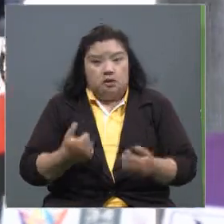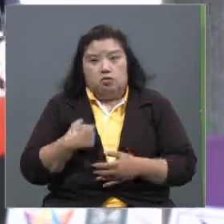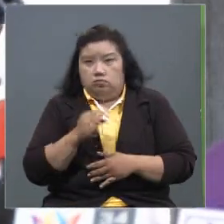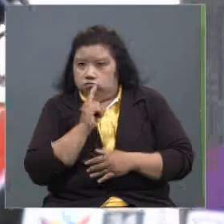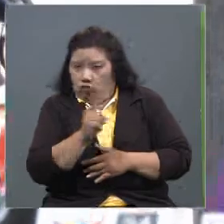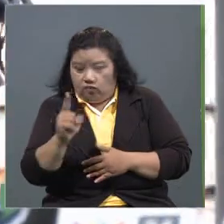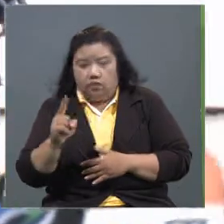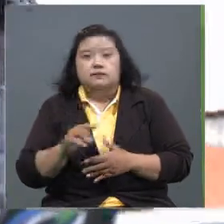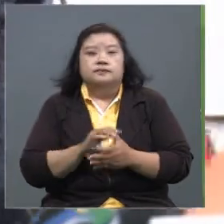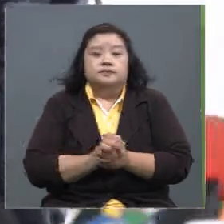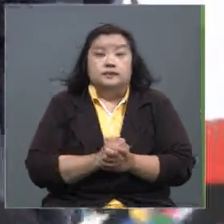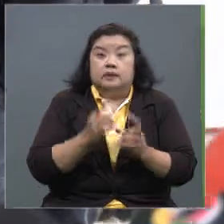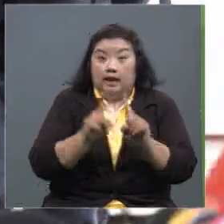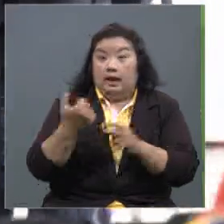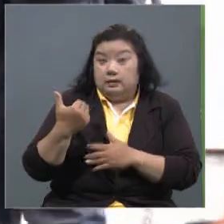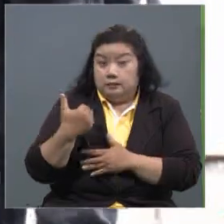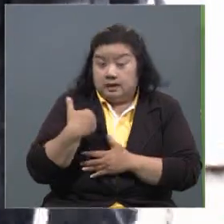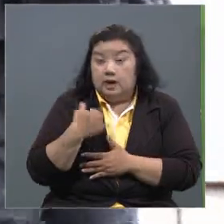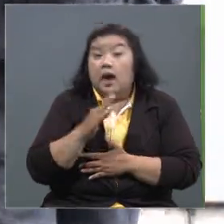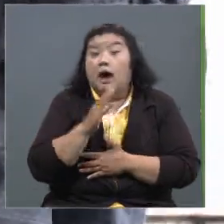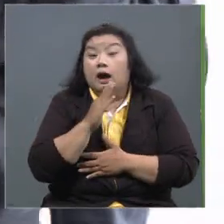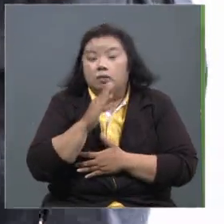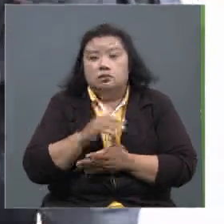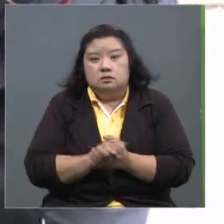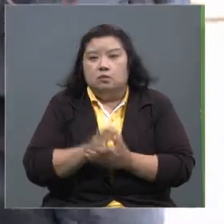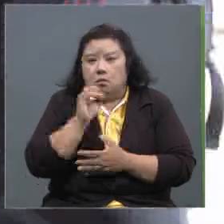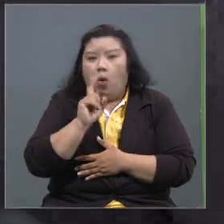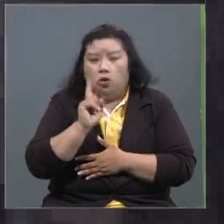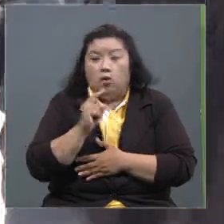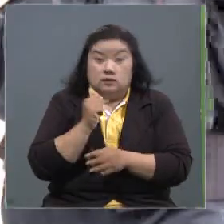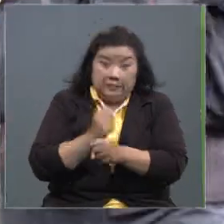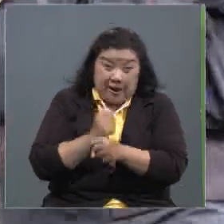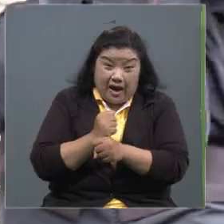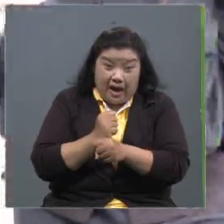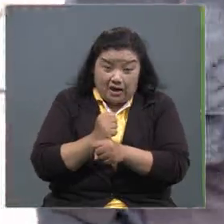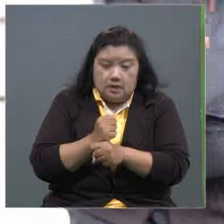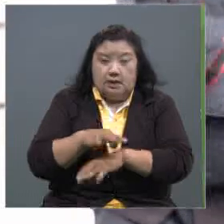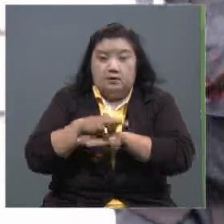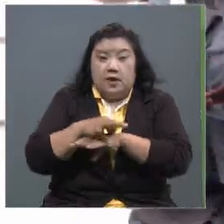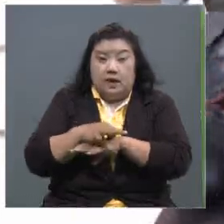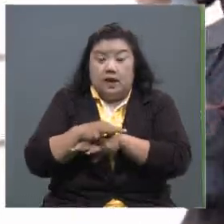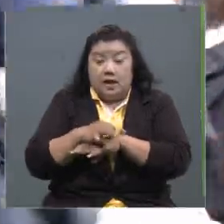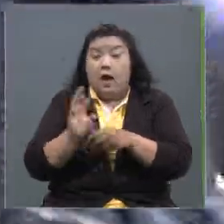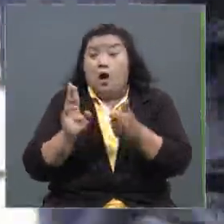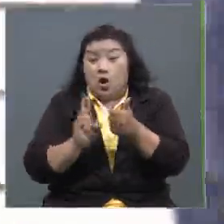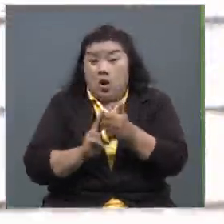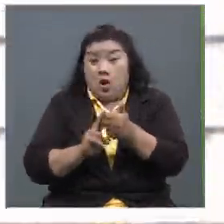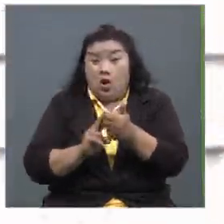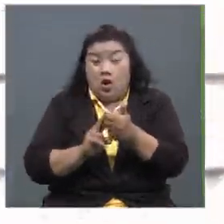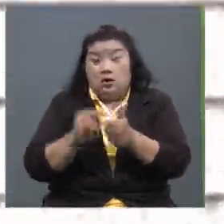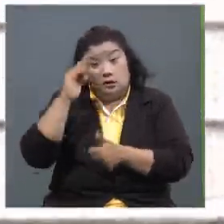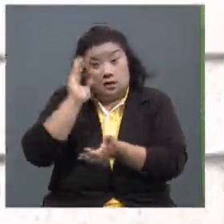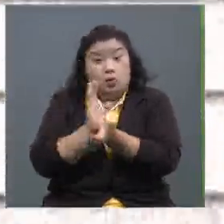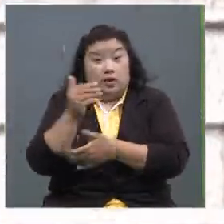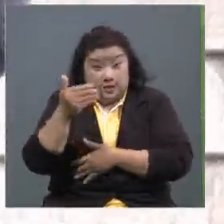ใครนะ ครับ ยกเว้นว่าถ้าได้รับคำสั่งให้กลับไปปฏิบัติหน้าที่ที่สตช.ตามเดิ ม เมื่อนั้นนั่นแหละก็จะ